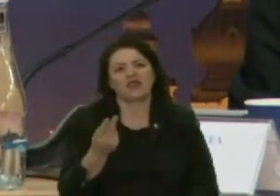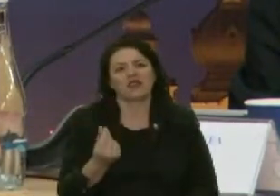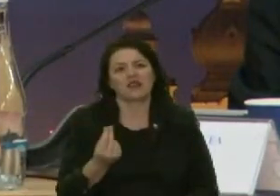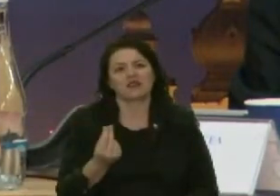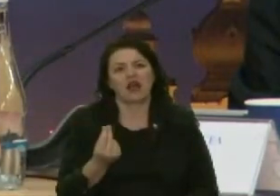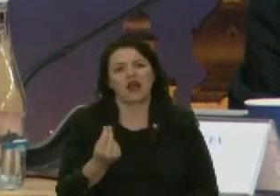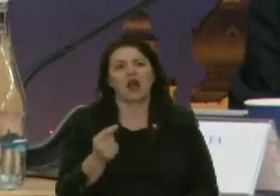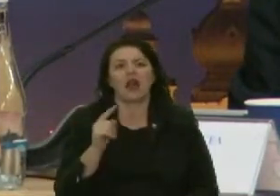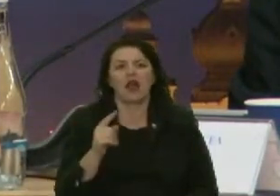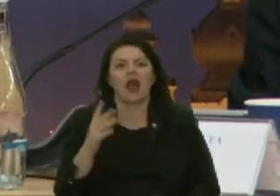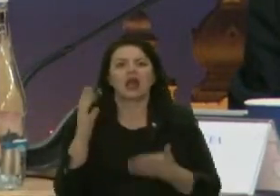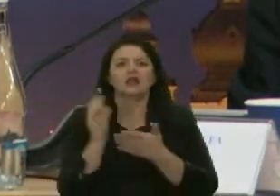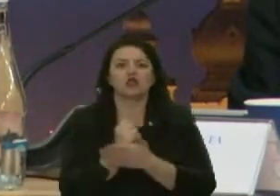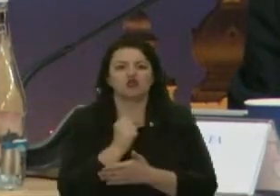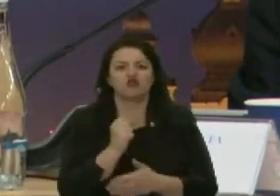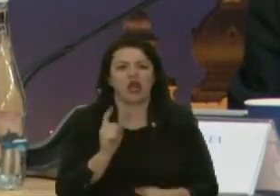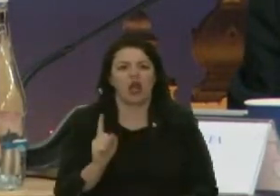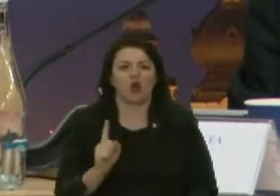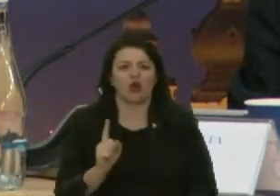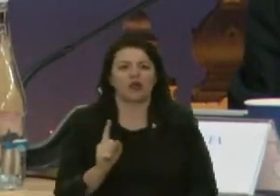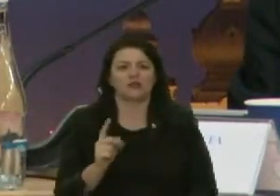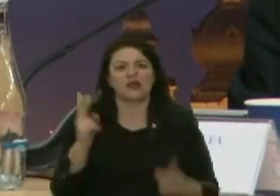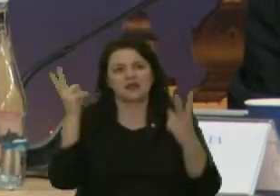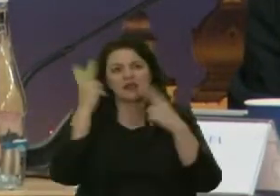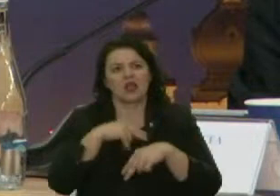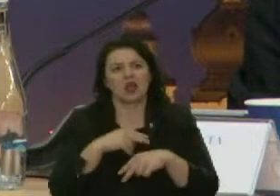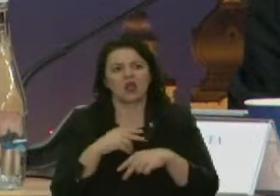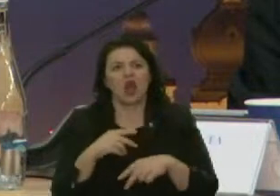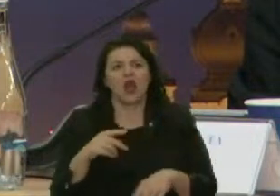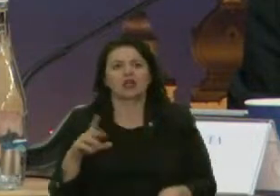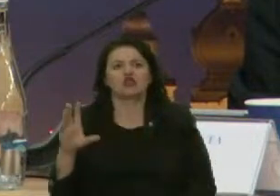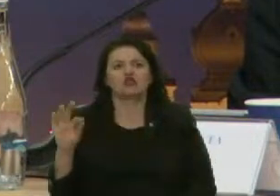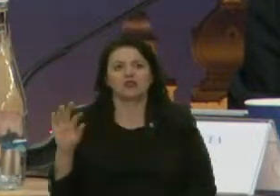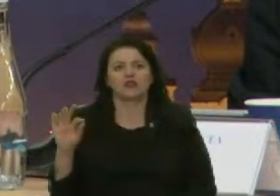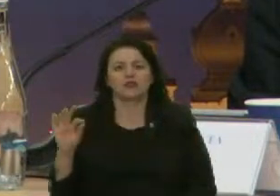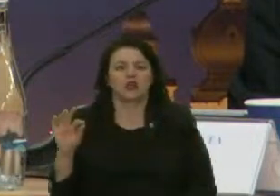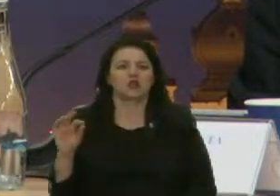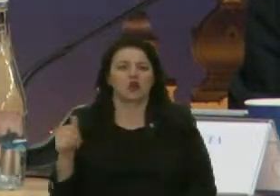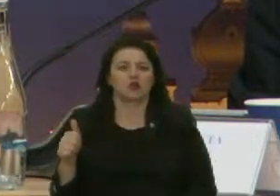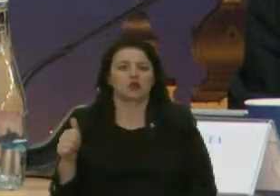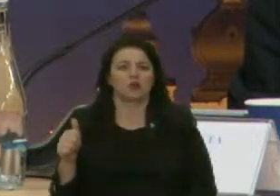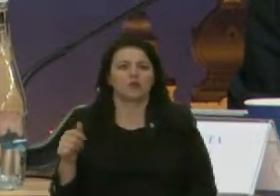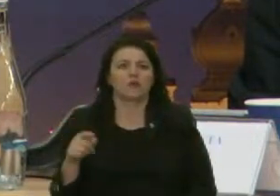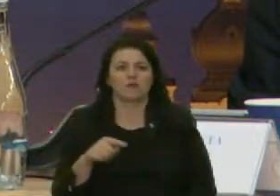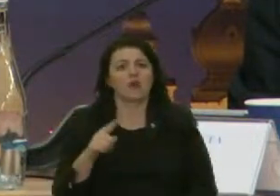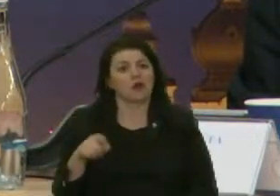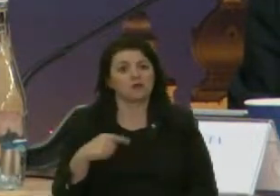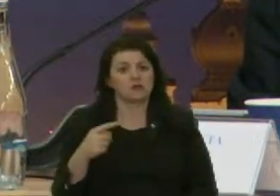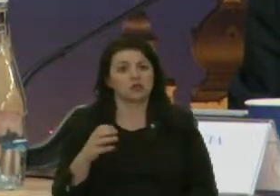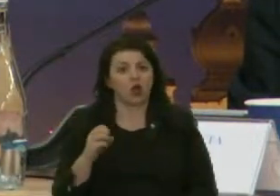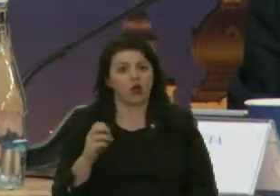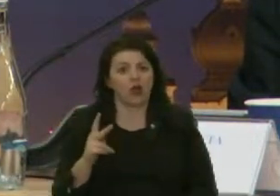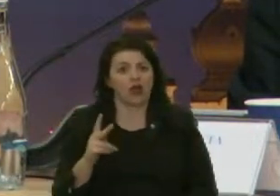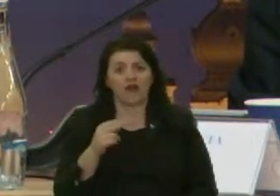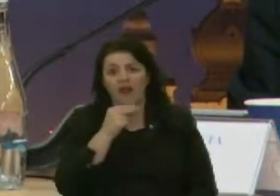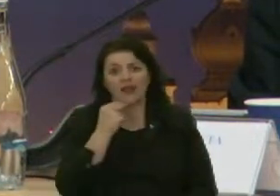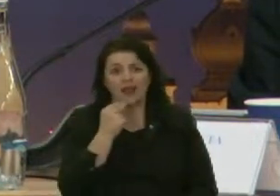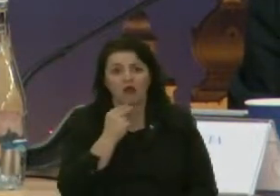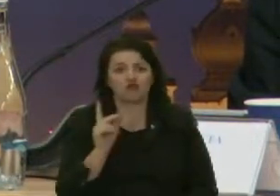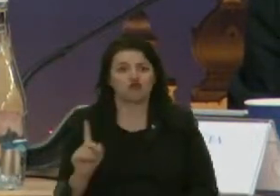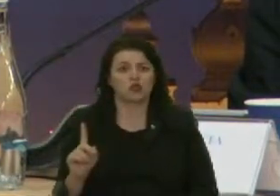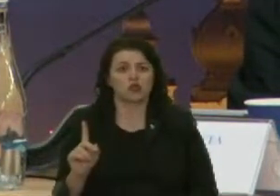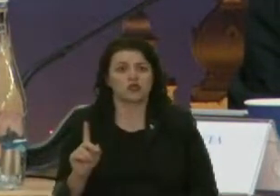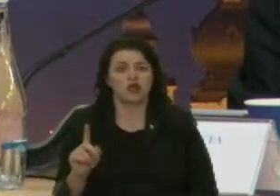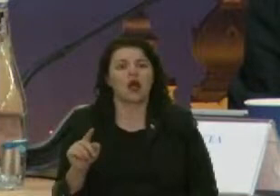lucruri asta i marele câștig de fapt să înțelegeți la Ordonanța 95 nu celelalte povești care oricum sunt ok Asta e marele avantaj